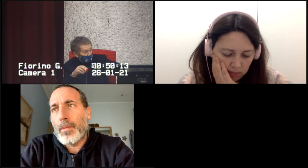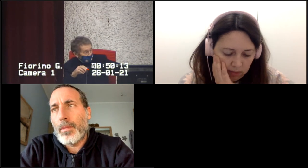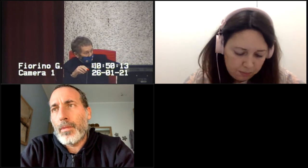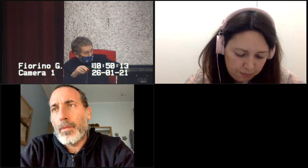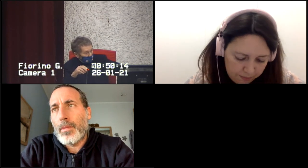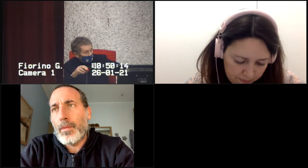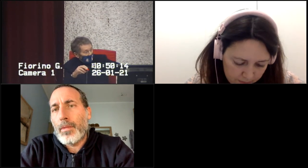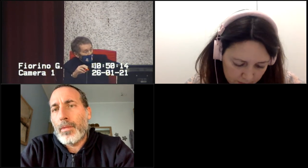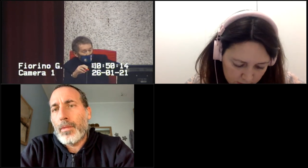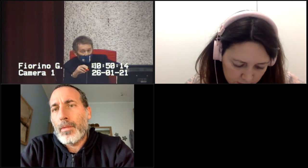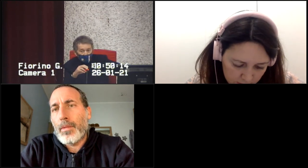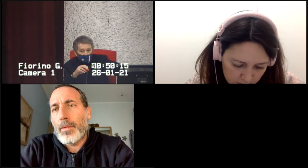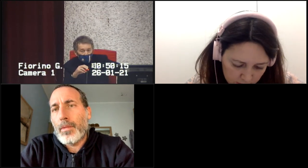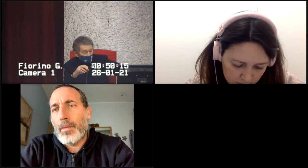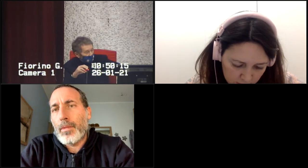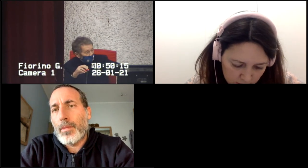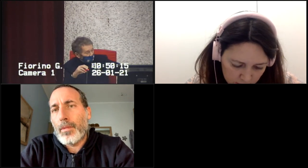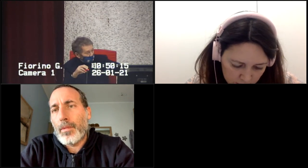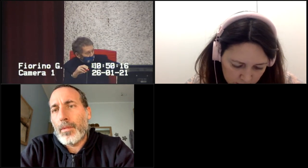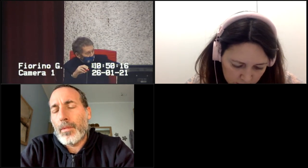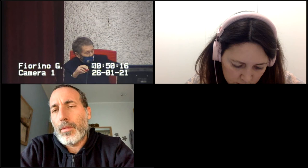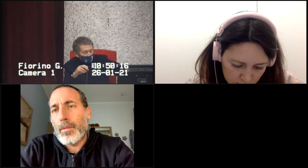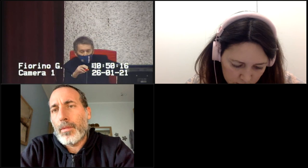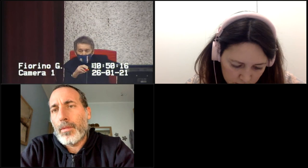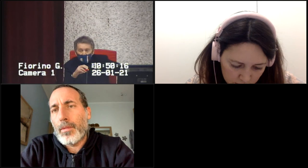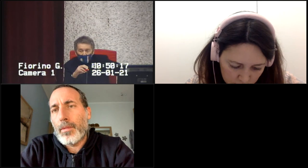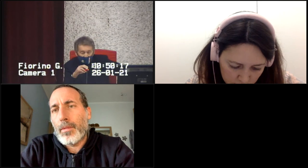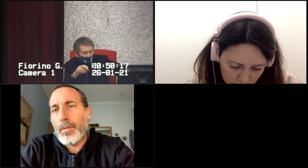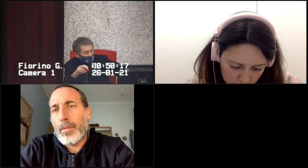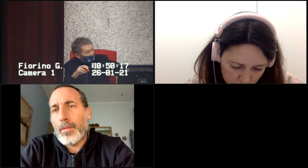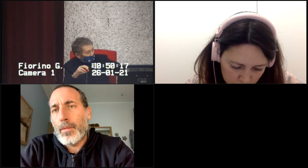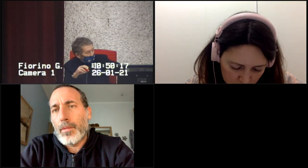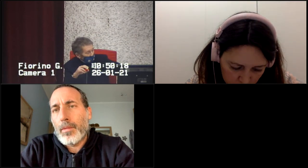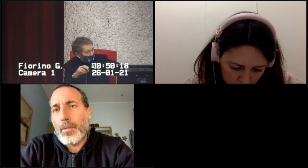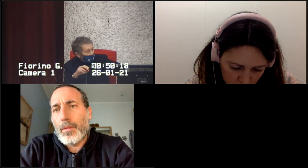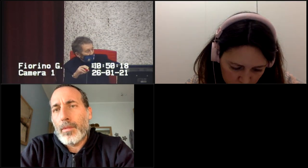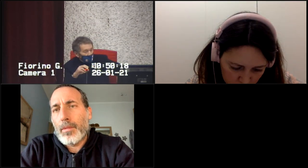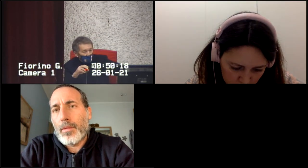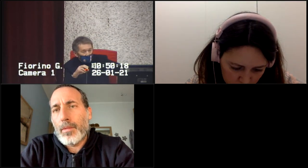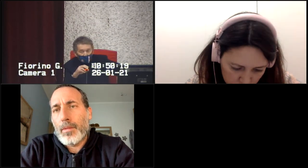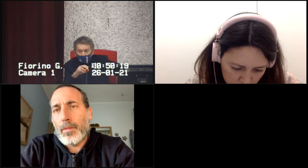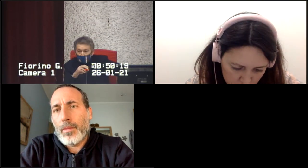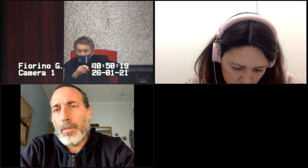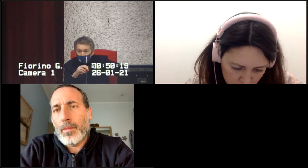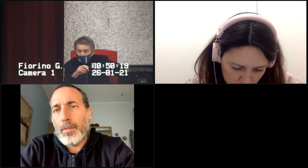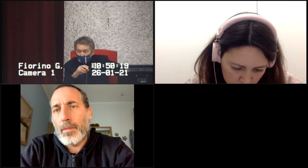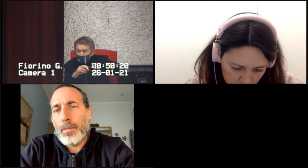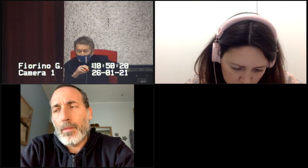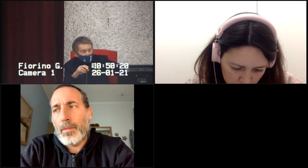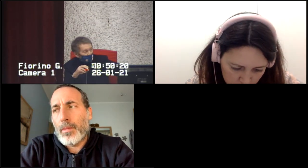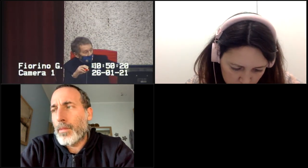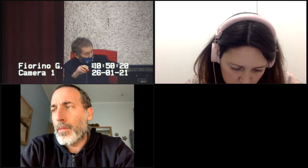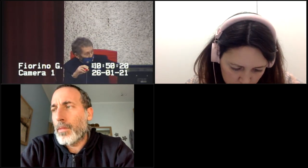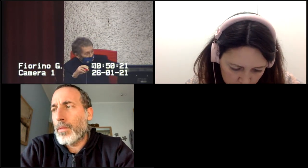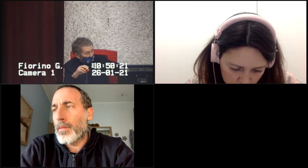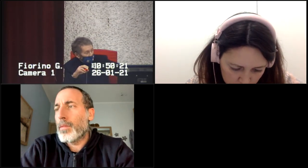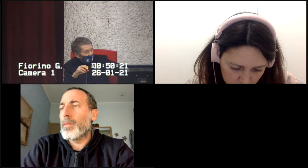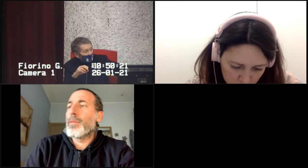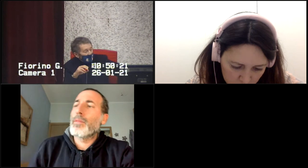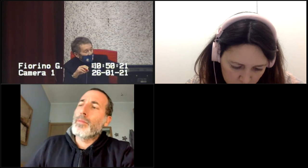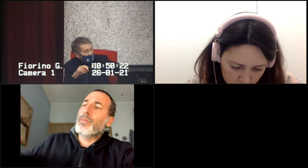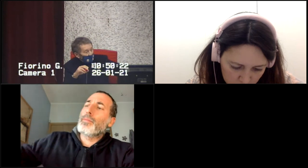questo momento, momento difficile per tutti noi. E d'accordo con la vicepresidente